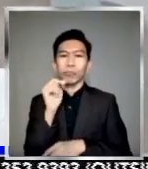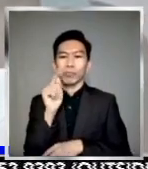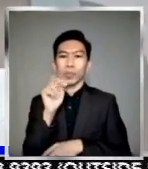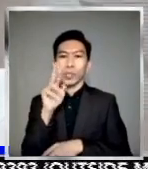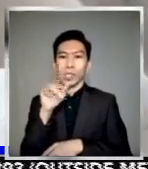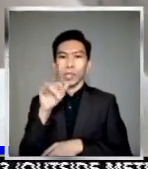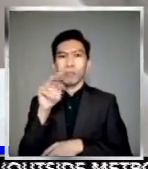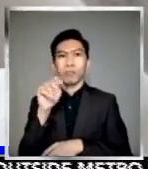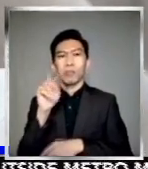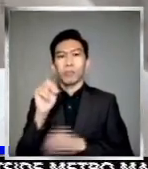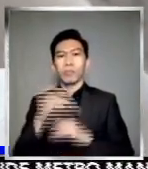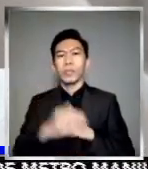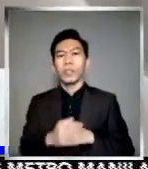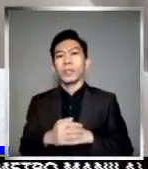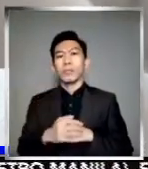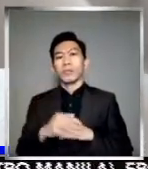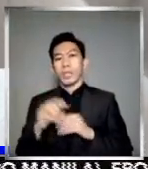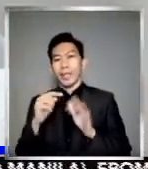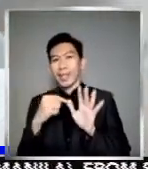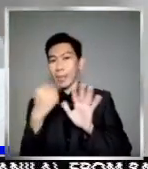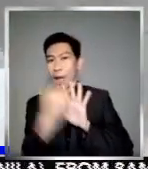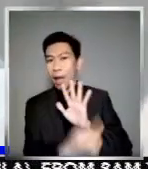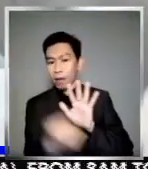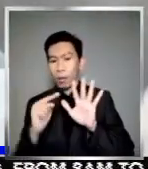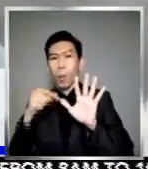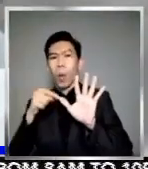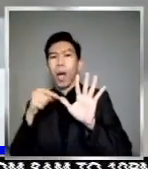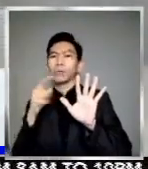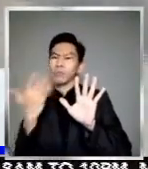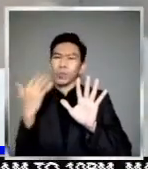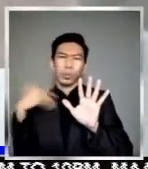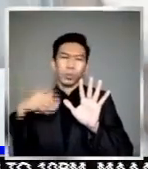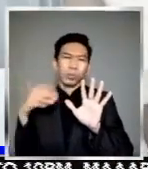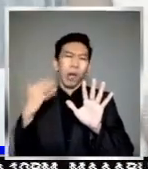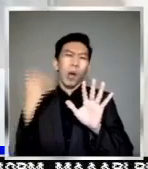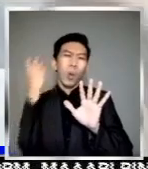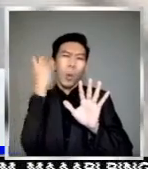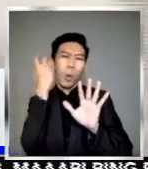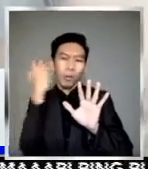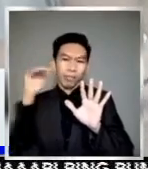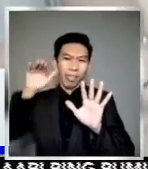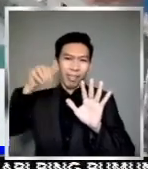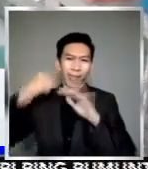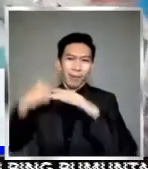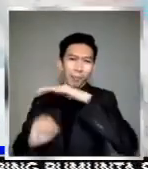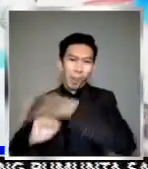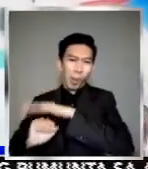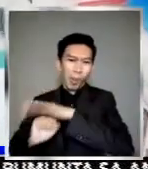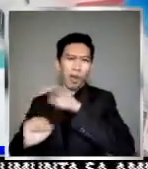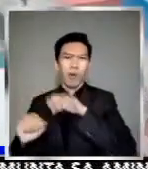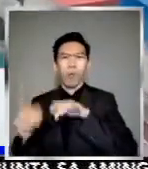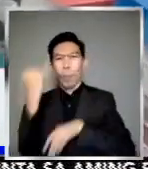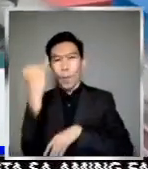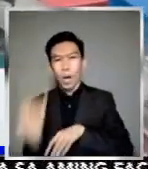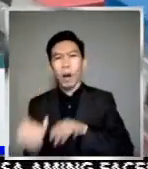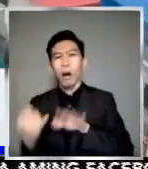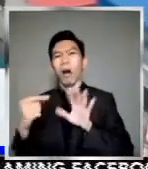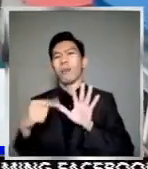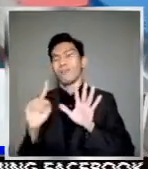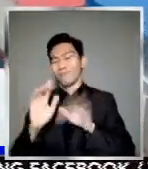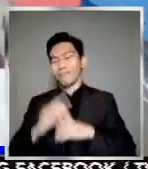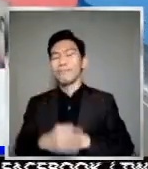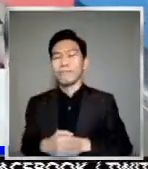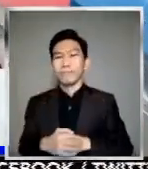years old ay masyadong maliit para sa kanilang edad o kundi man ay masyado namang payat. Pinalala pa ito ng